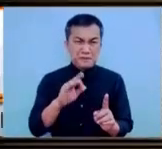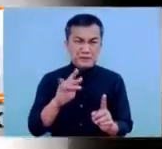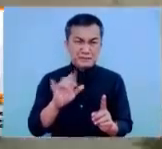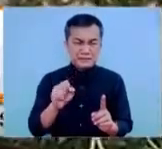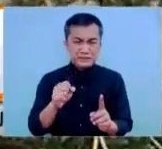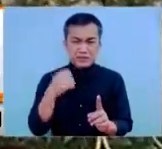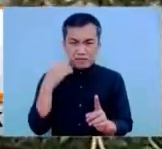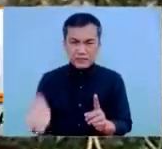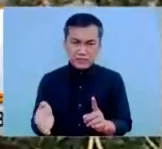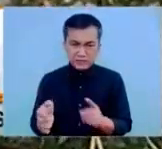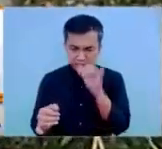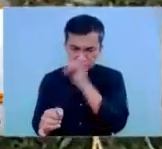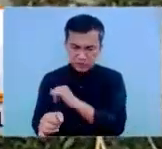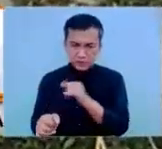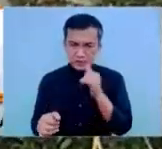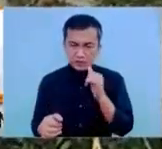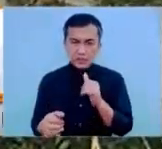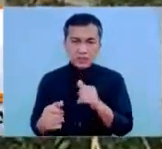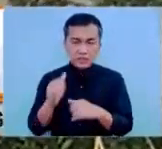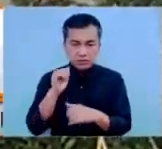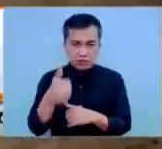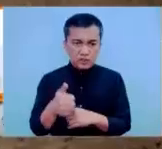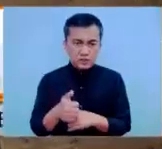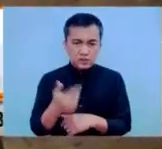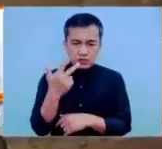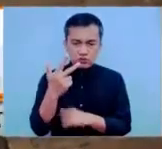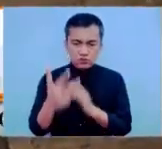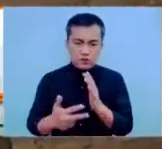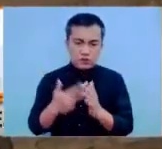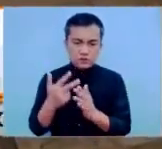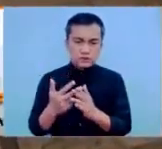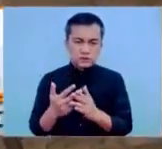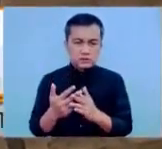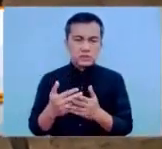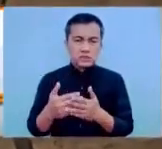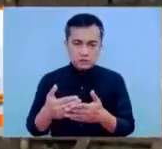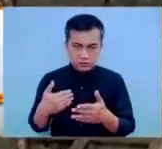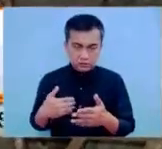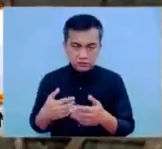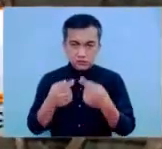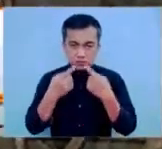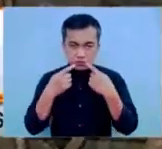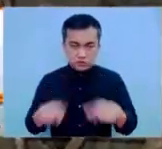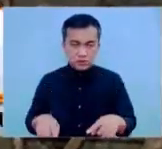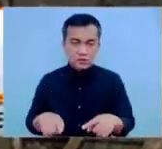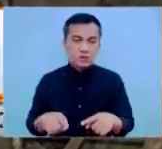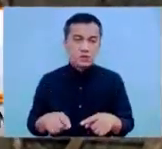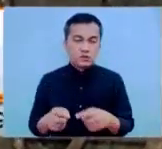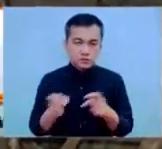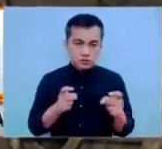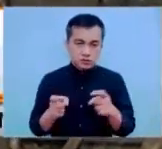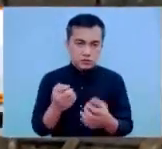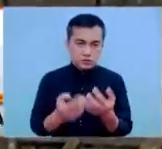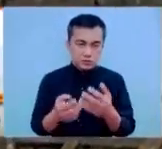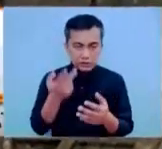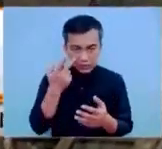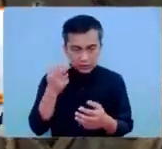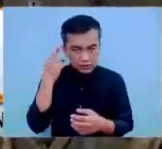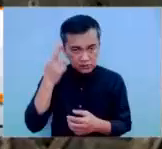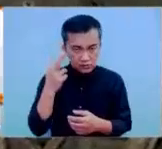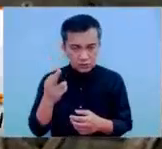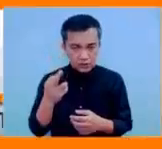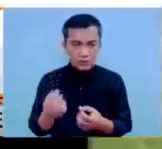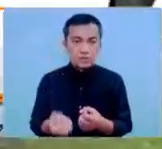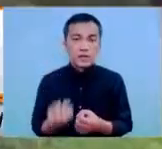kinaumagahan. Tumagal ng halos 3 oras bago dineklarang under control ang sunog. Inaalam pa ang sanhi nito at ang halaga ng pinsala.